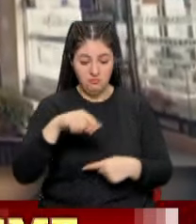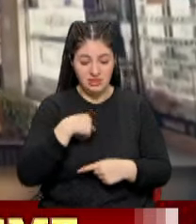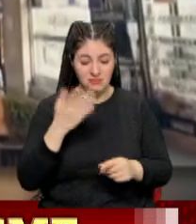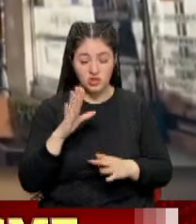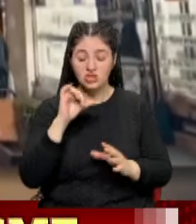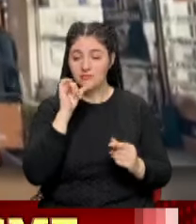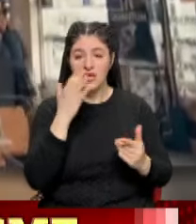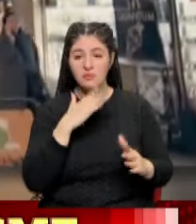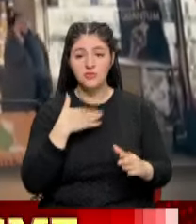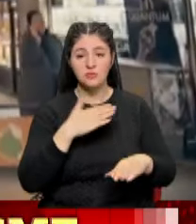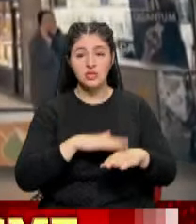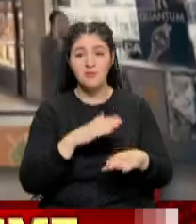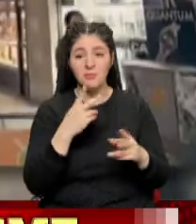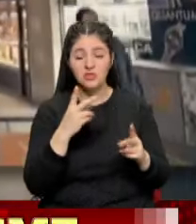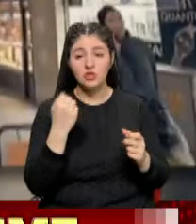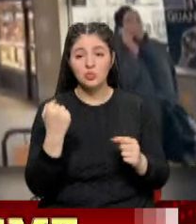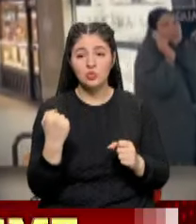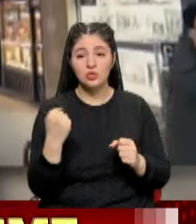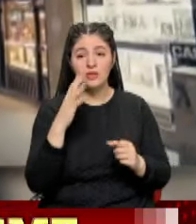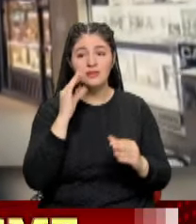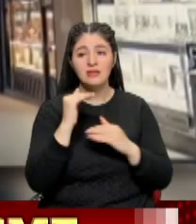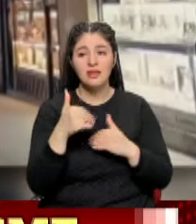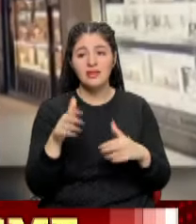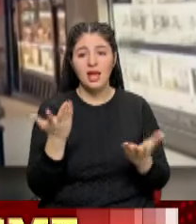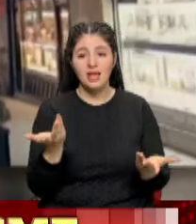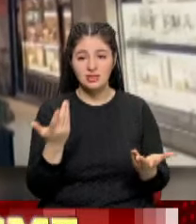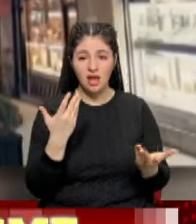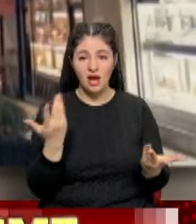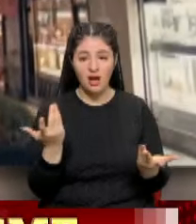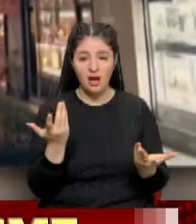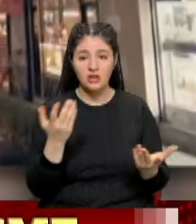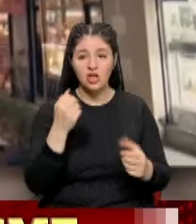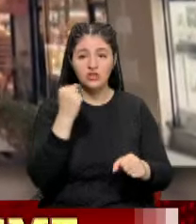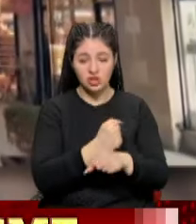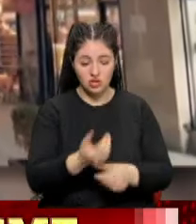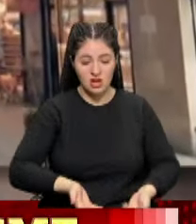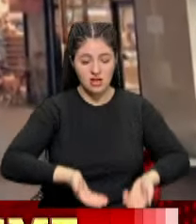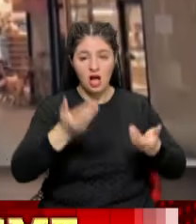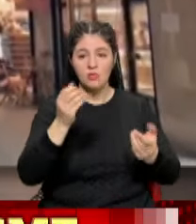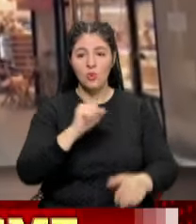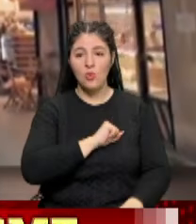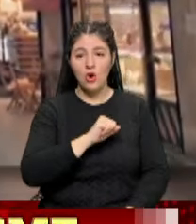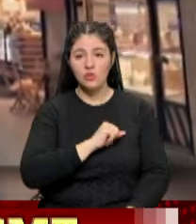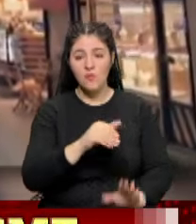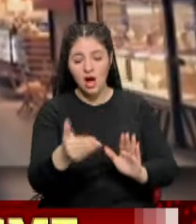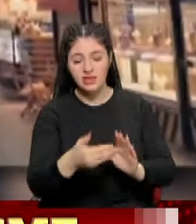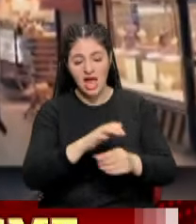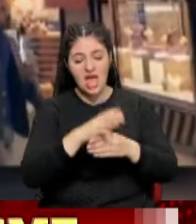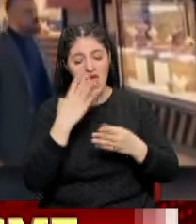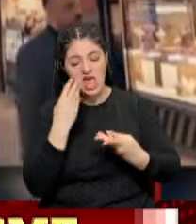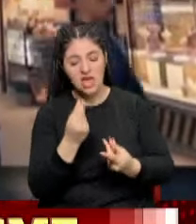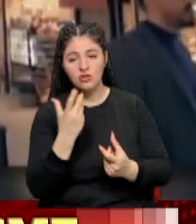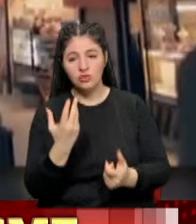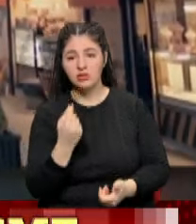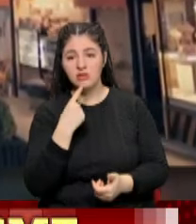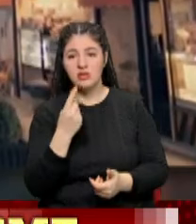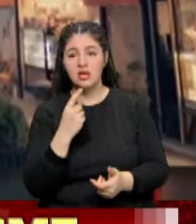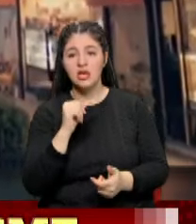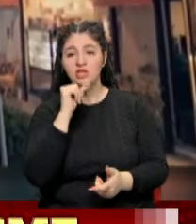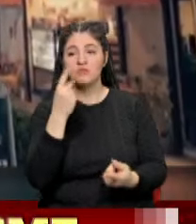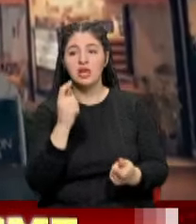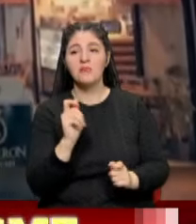Biz de bunu yapabilecek güçte insanlar değildik. Yani taşı kaldırmaya korktuk, alttakini ezeriz diye. Hiçbir